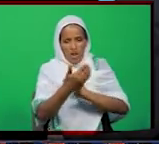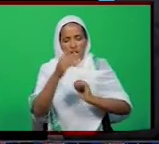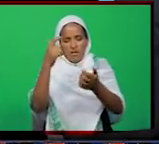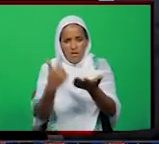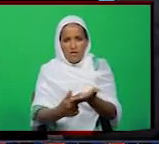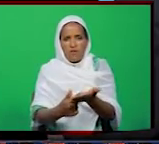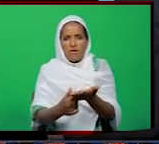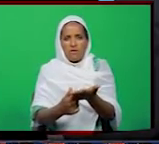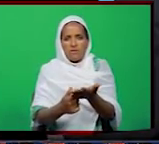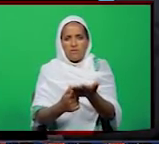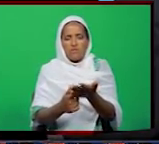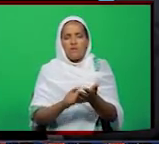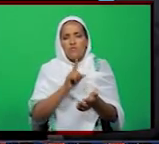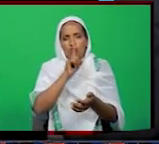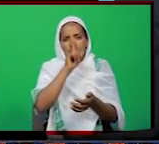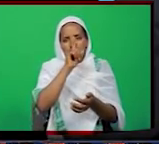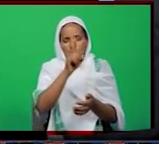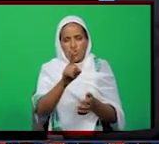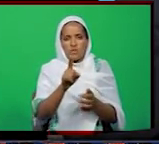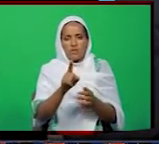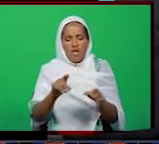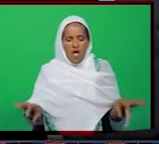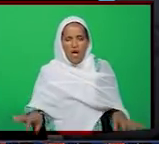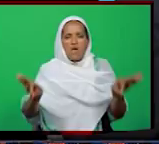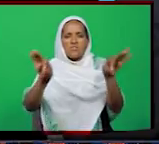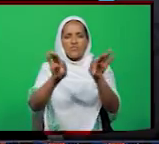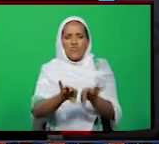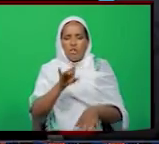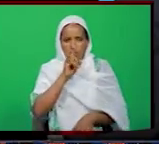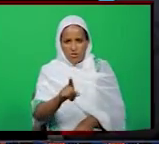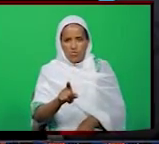ይሄ በእውነት አስፈላጊ ነው።